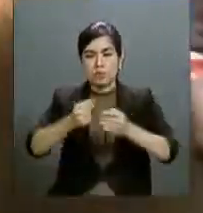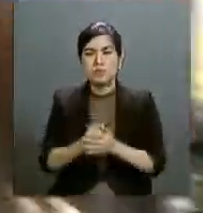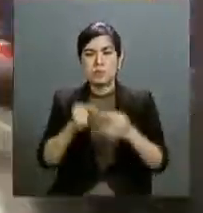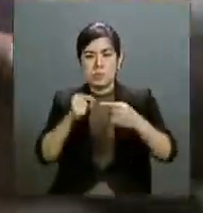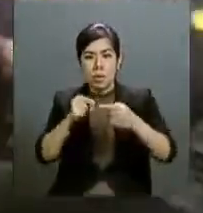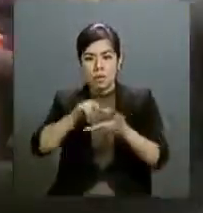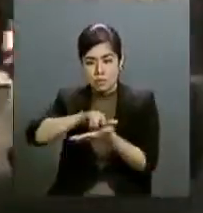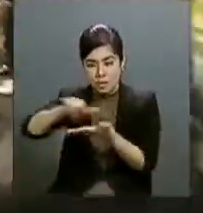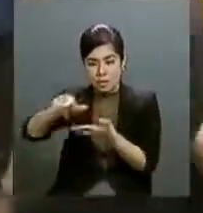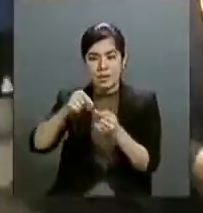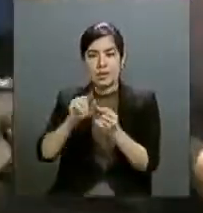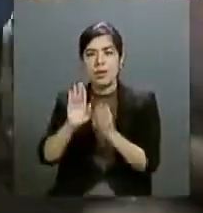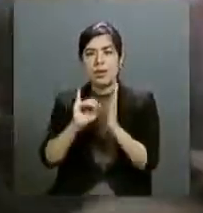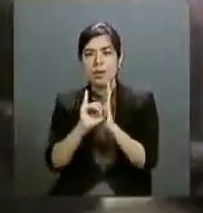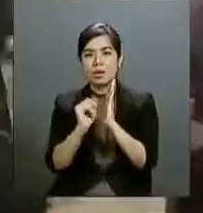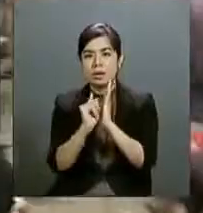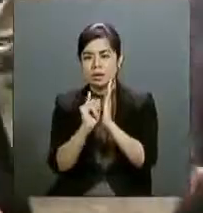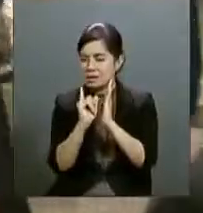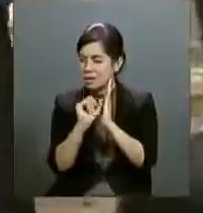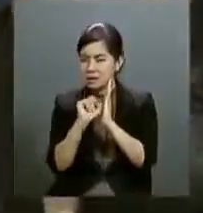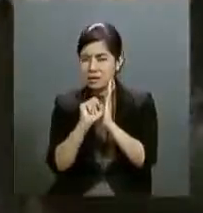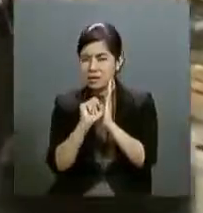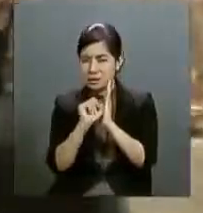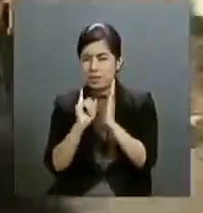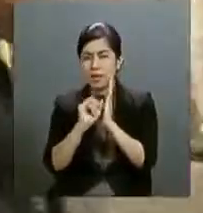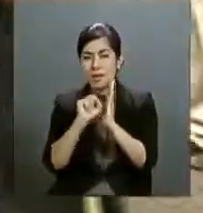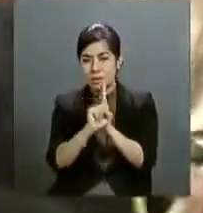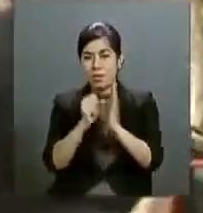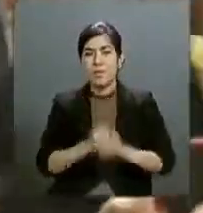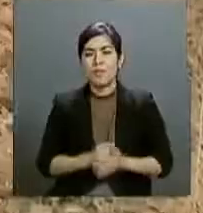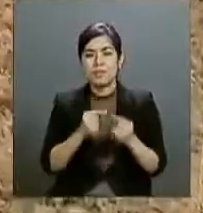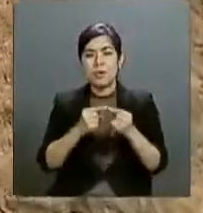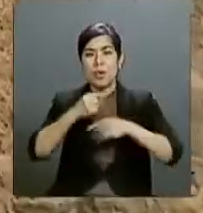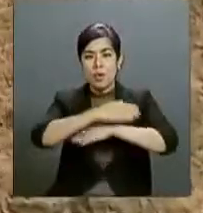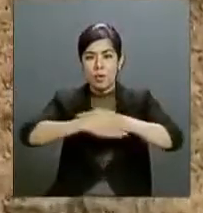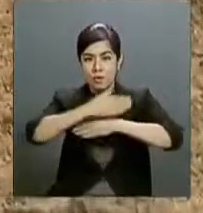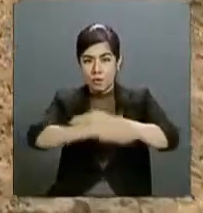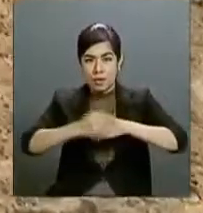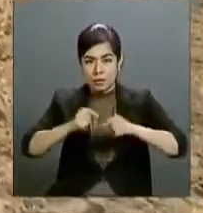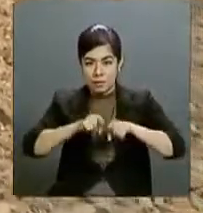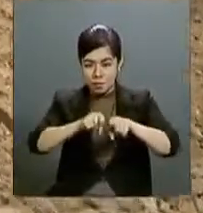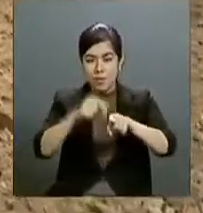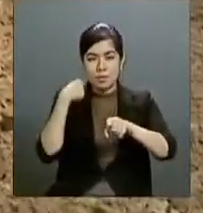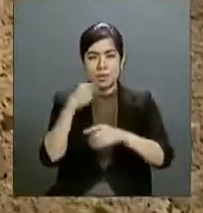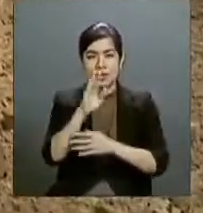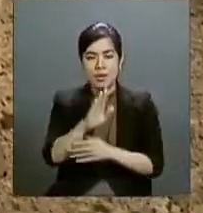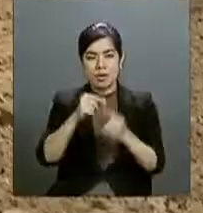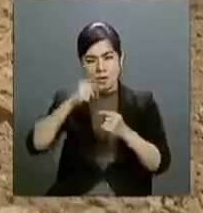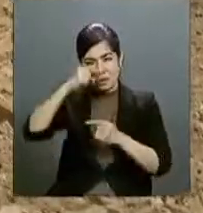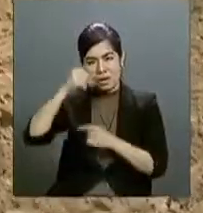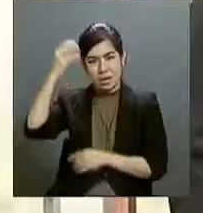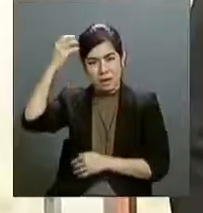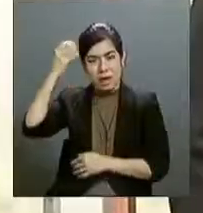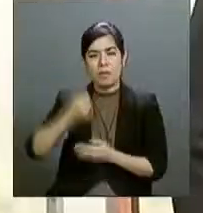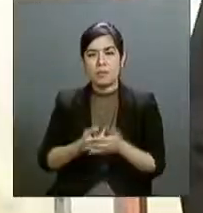เลิงนกทาจังหวัดยโสธรรถไฟรางคู่วารินช่องเม็กเชื่อมถึงชายแดนไทยลาวการพัฒน